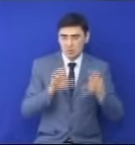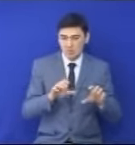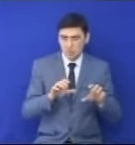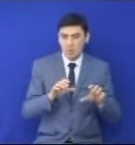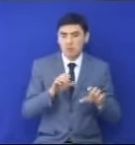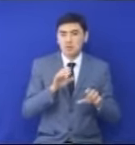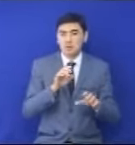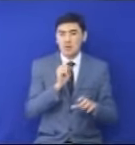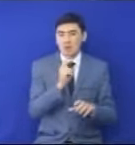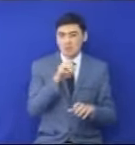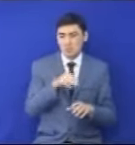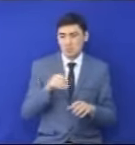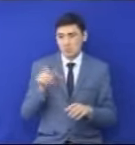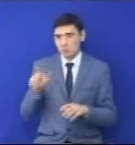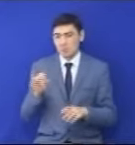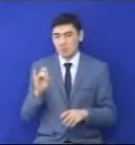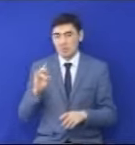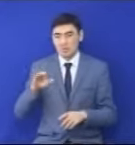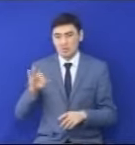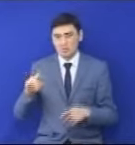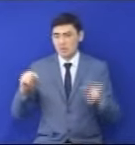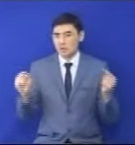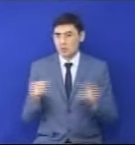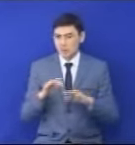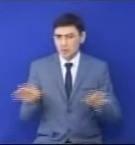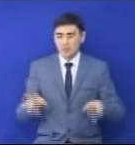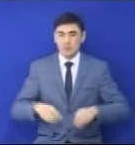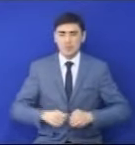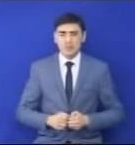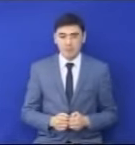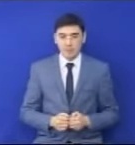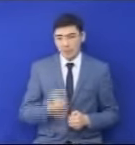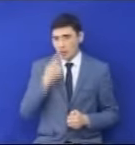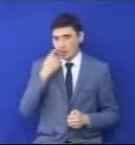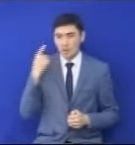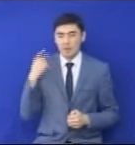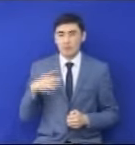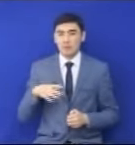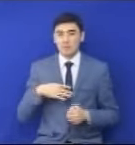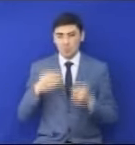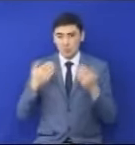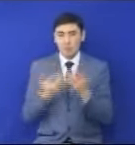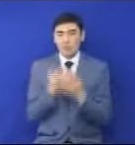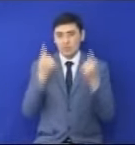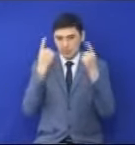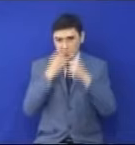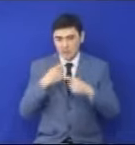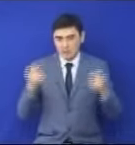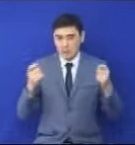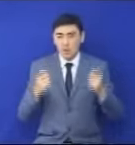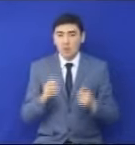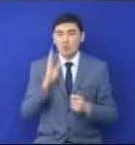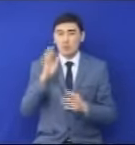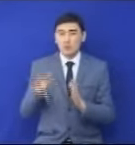актілеріне сәйкес келмейді. Семейліктер үшін жақсы жаңалық, жақында қалаға қажет қоғамдық көліктердің дені тағы да